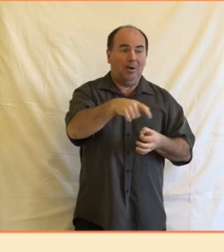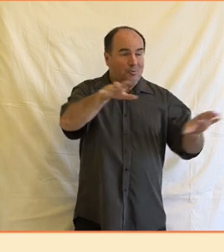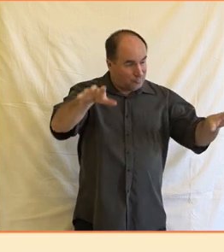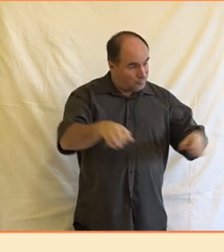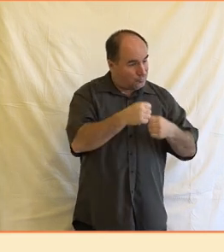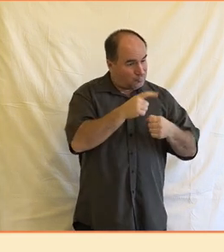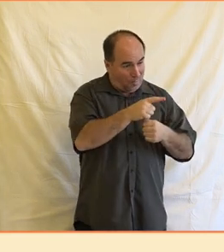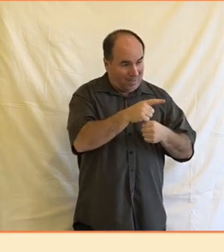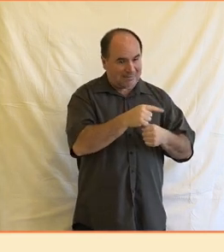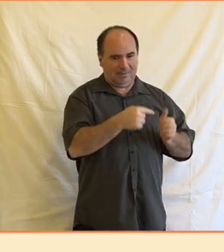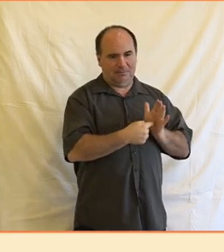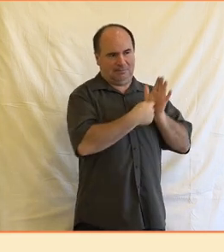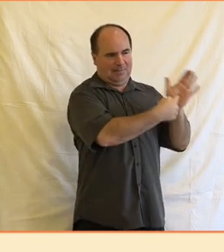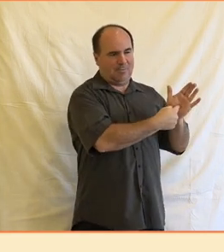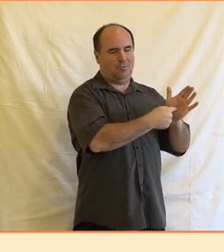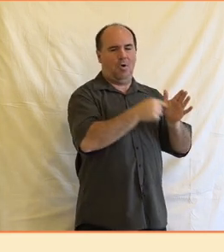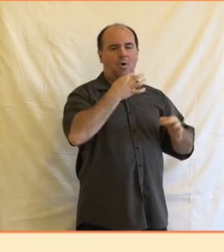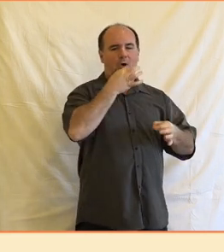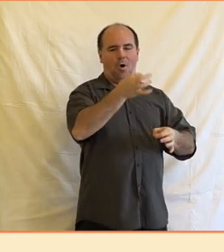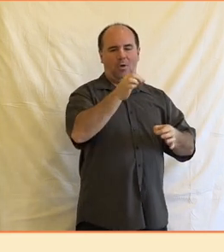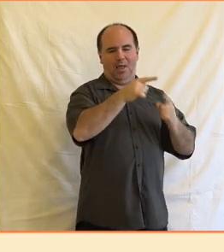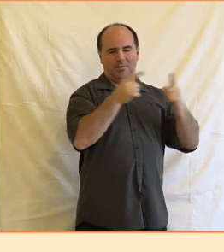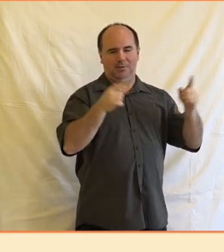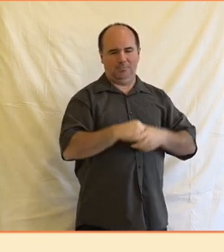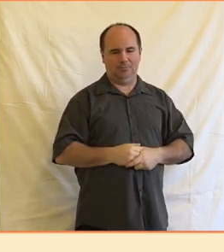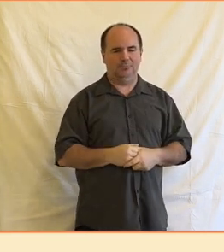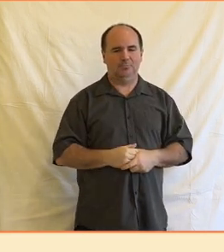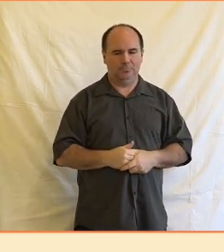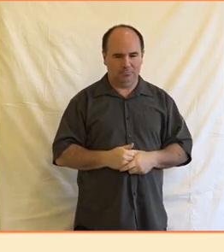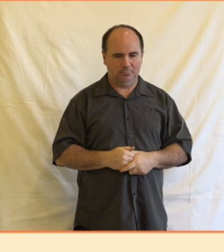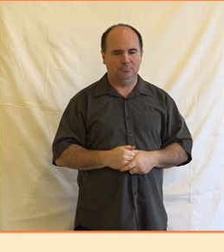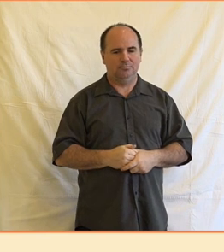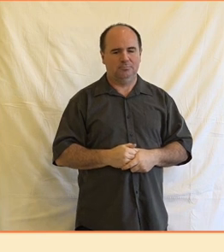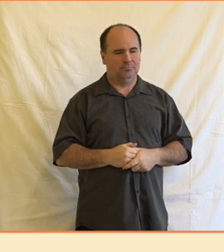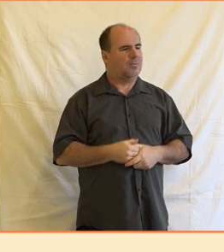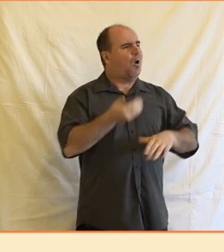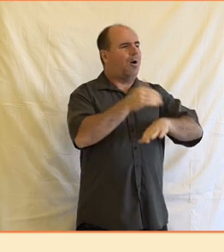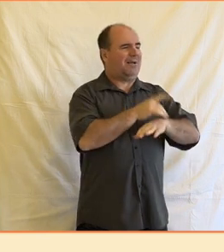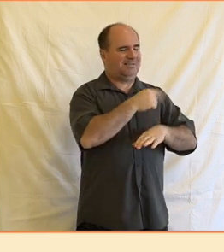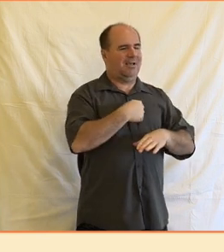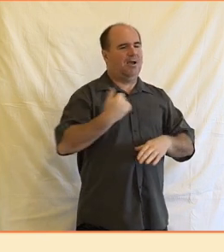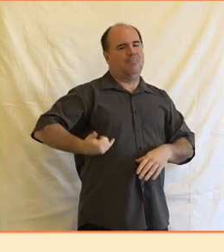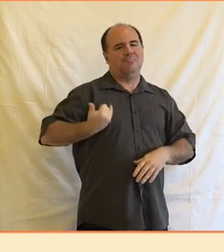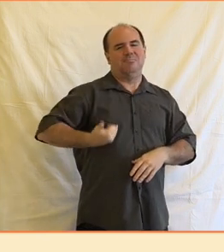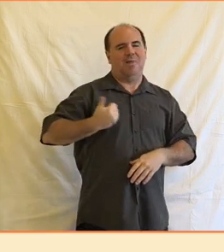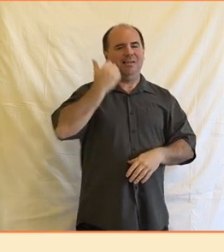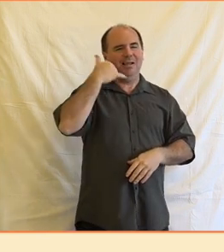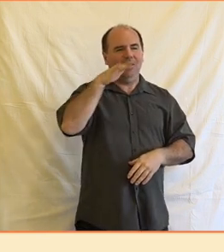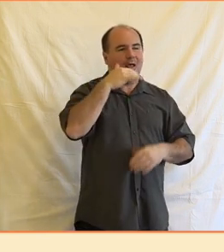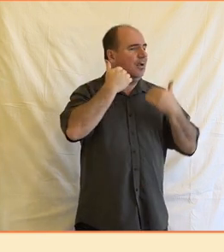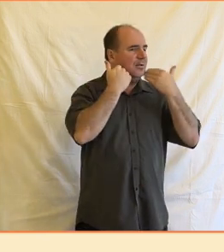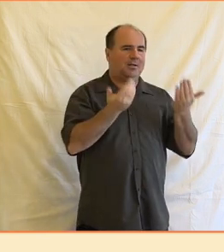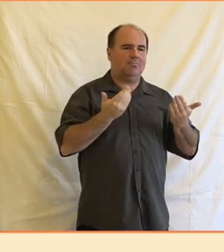s následujícími výroky. Tak vidíte, že obecně je velmi vnímáno, že mladí lidé dle novinářů nemají problém